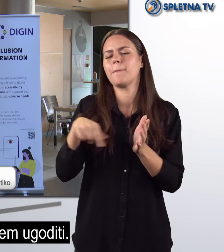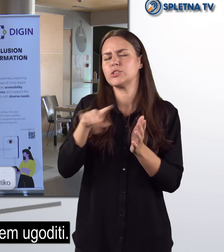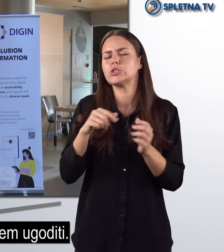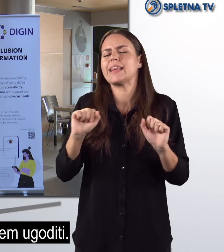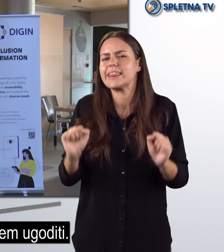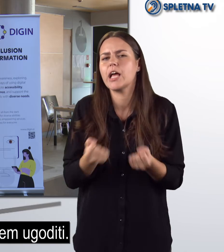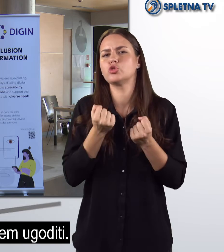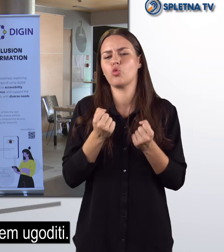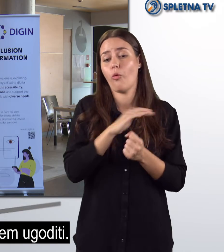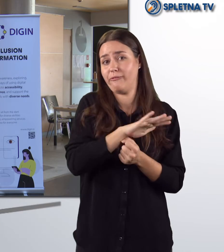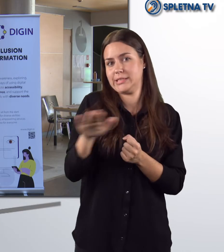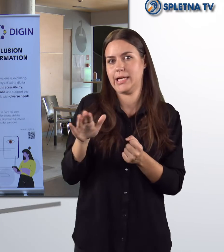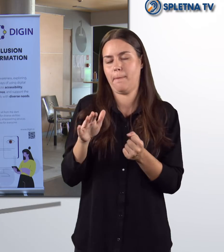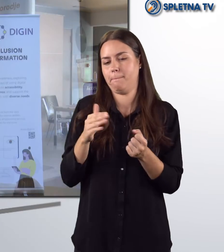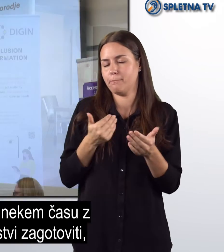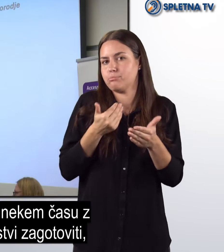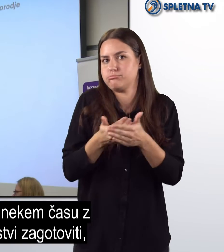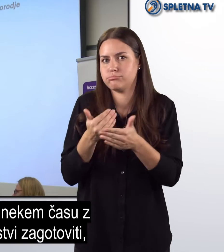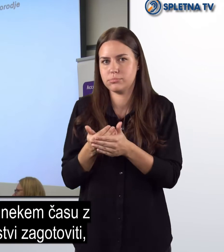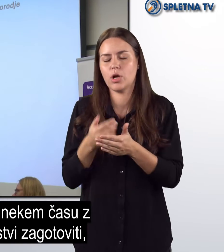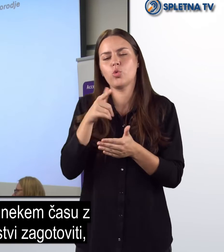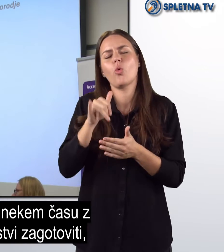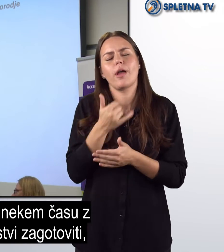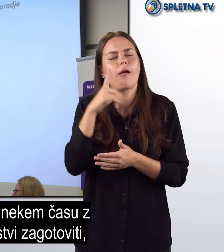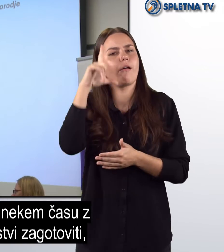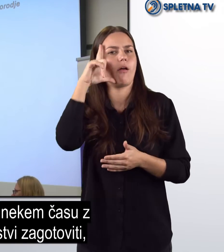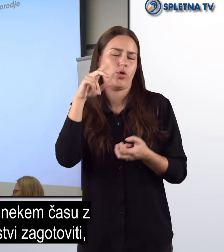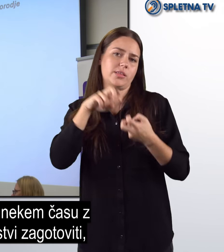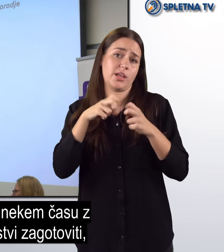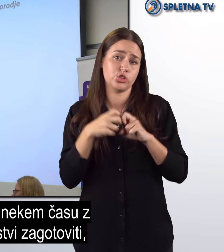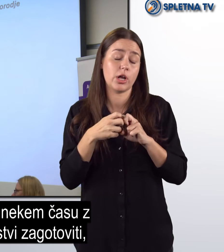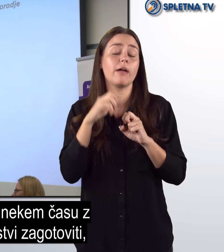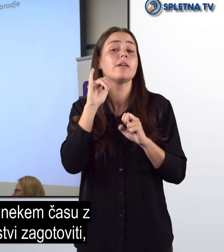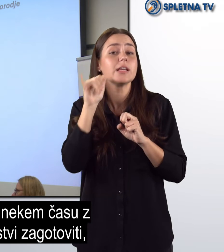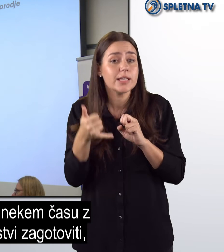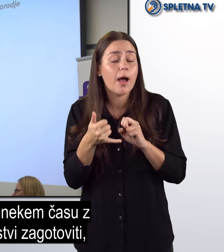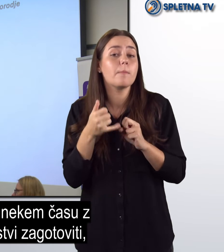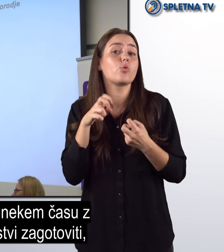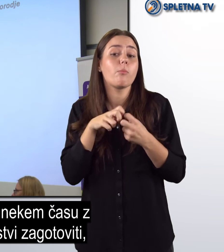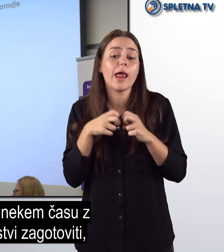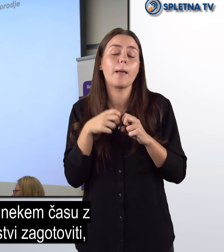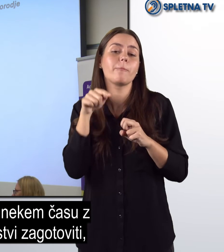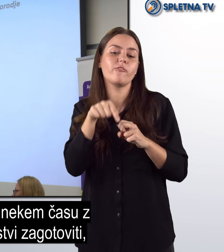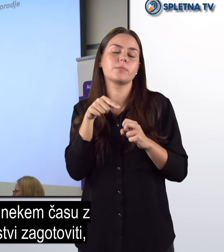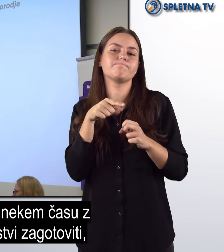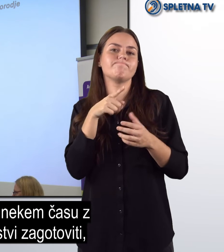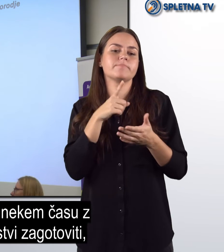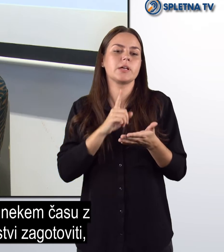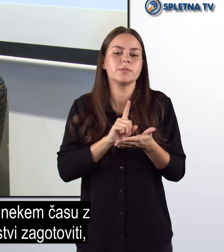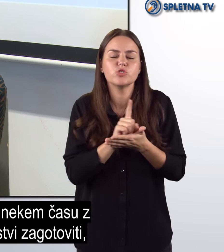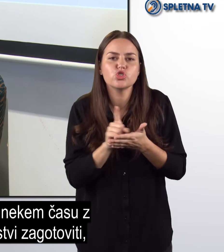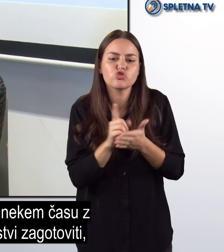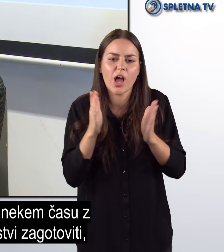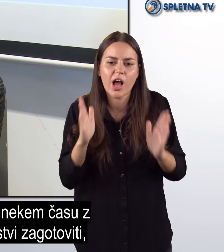težko vsem ugoditi. To je, mislim, da poglavitna težava. Je pa problem pač v nekem času